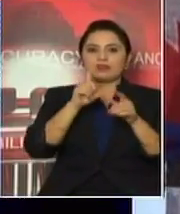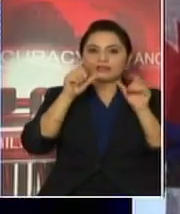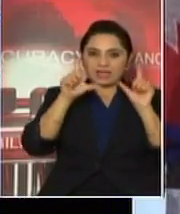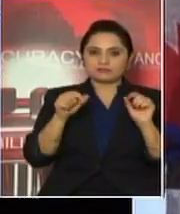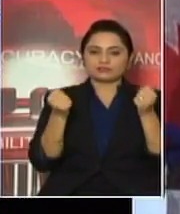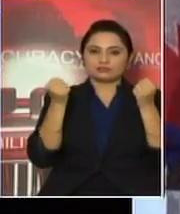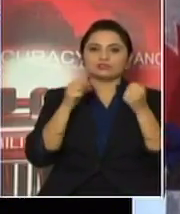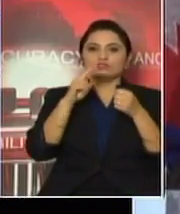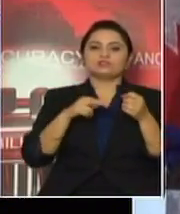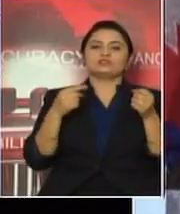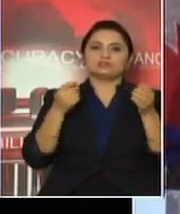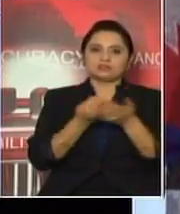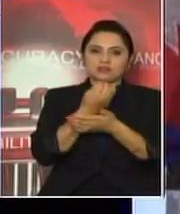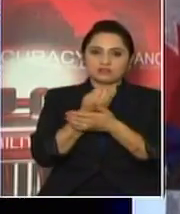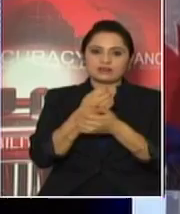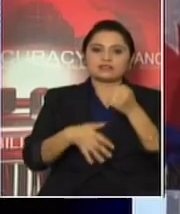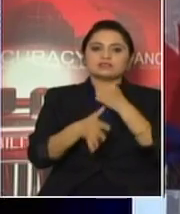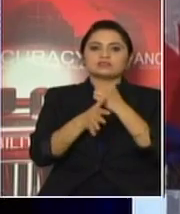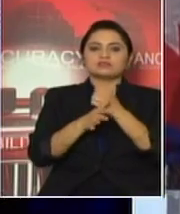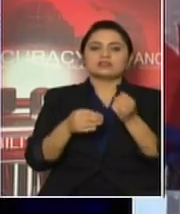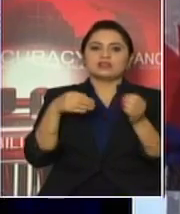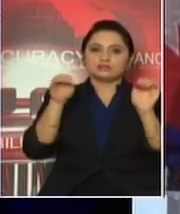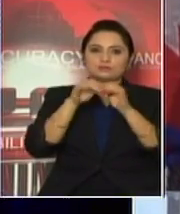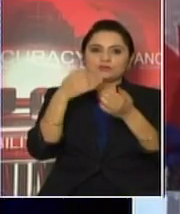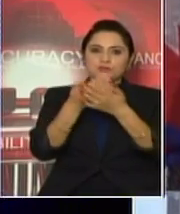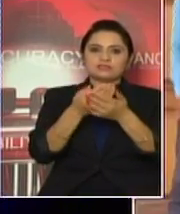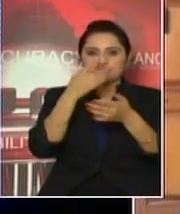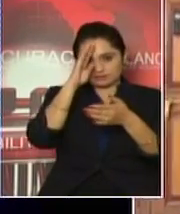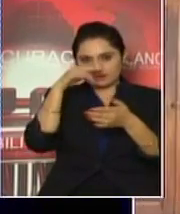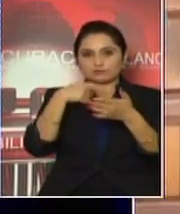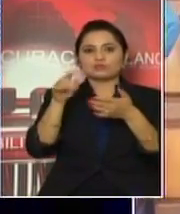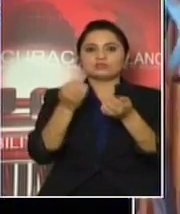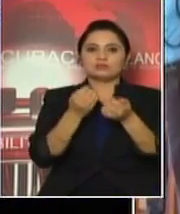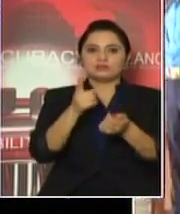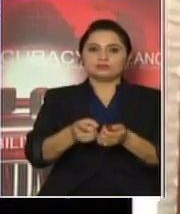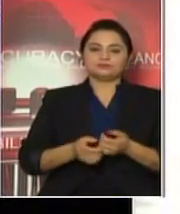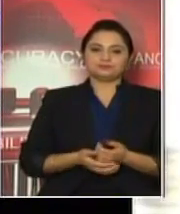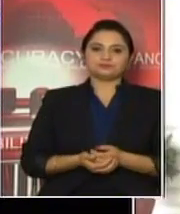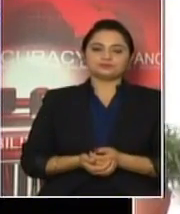जनशक्ति र संगठन संरचना सम्बन्धी प्रस्तावलाई सरकारले स्वीकृत दिएको हो।